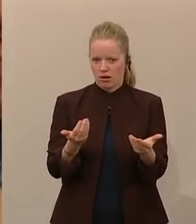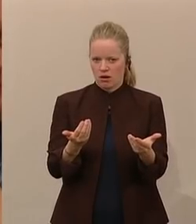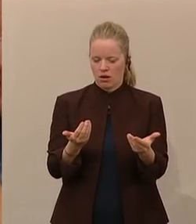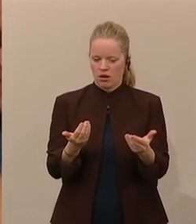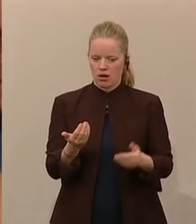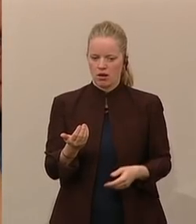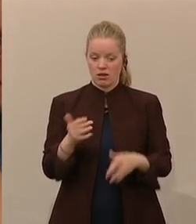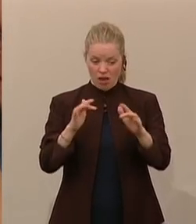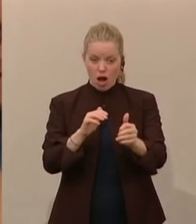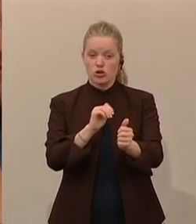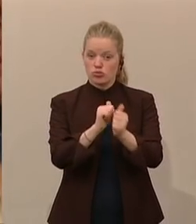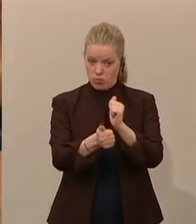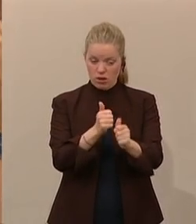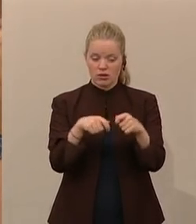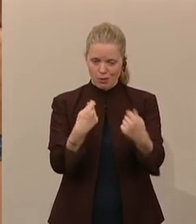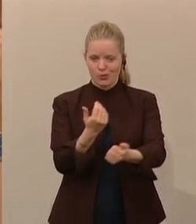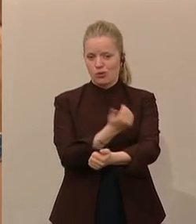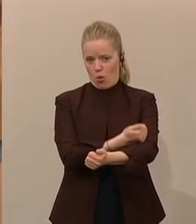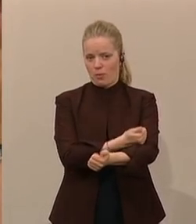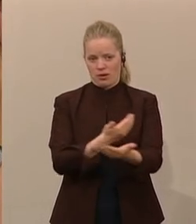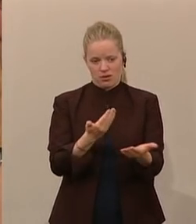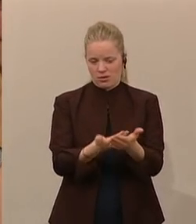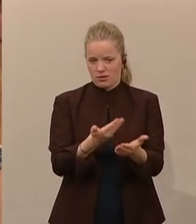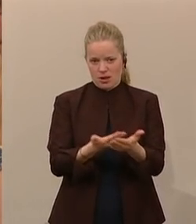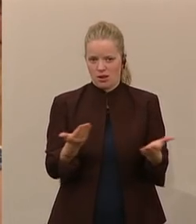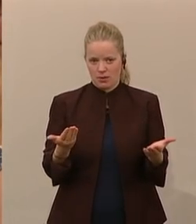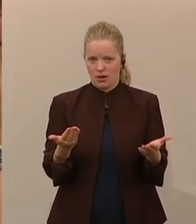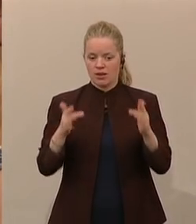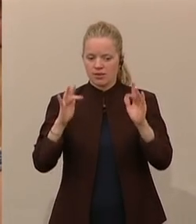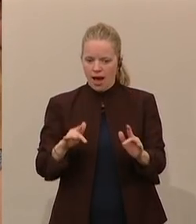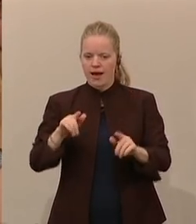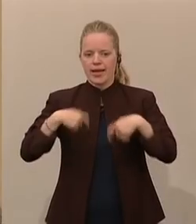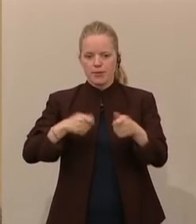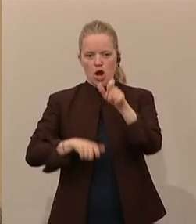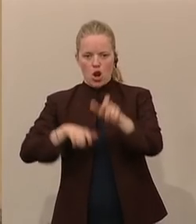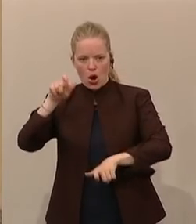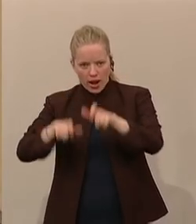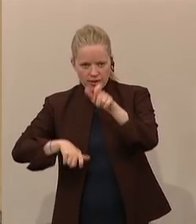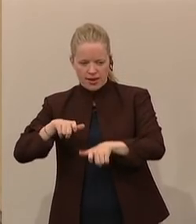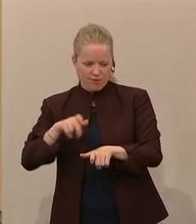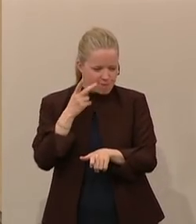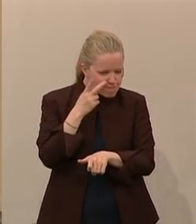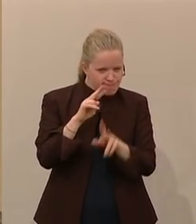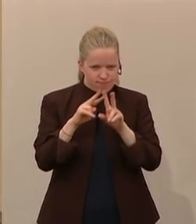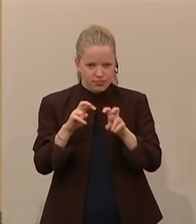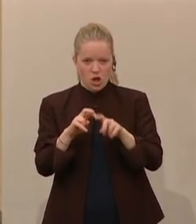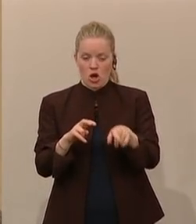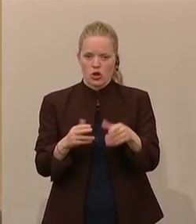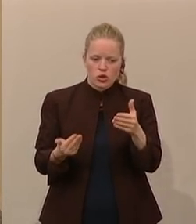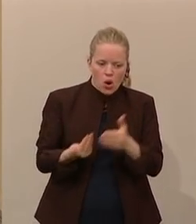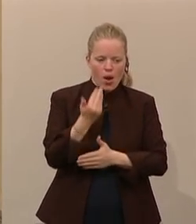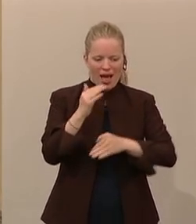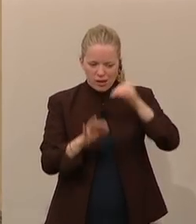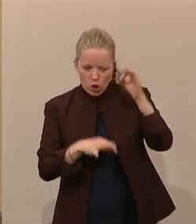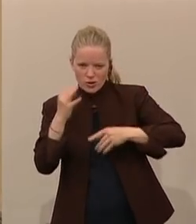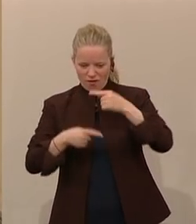Im Sport wird gedopt, das wissen wir. Und deshalb gibt es Dopingjäger, die jedes Jahr neue Analyseverfahren entwickeln müssen, um